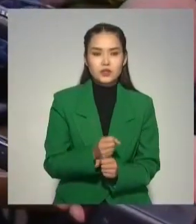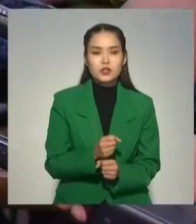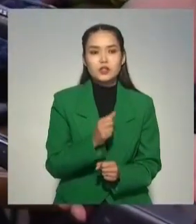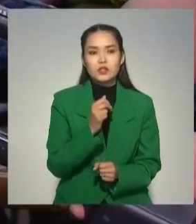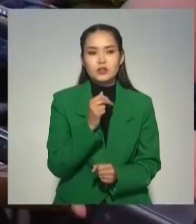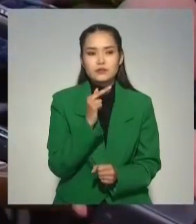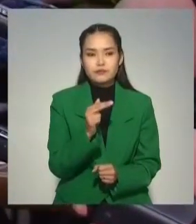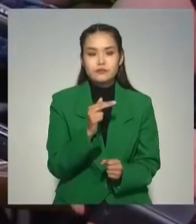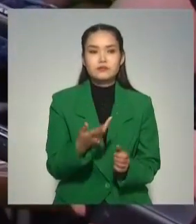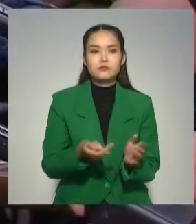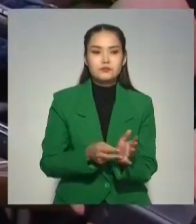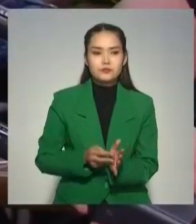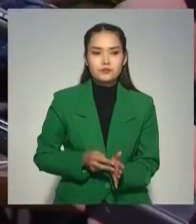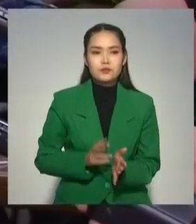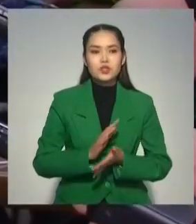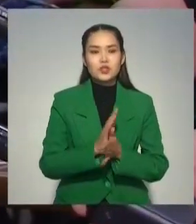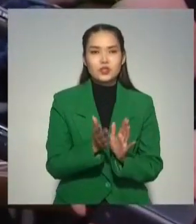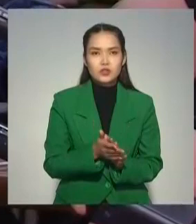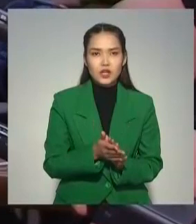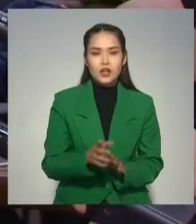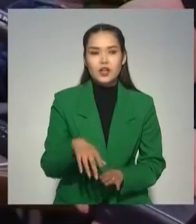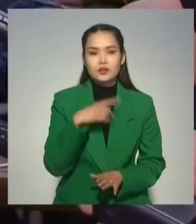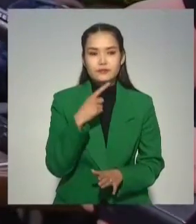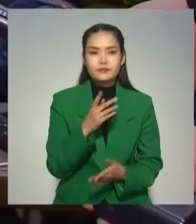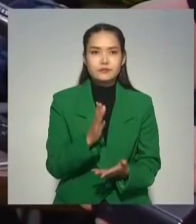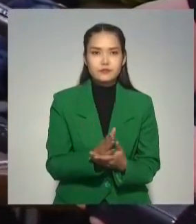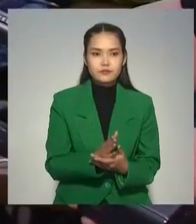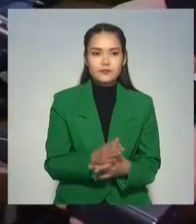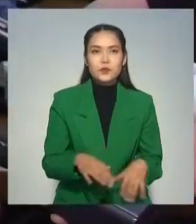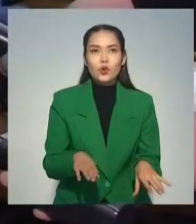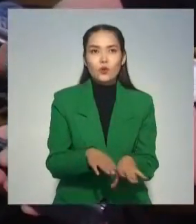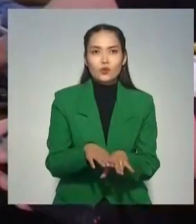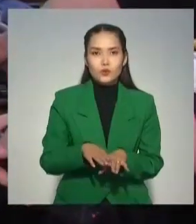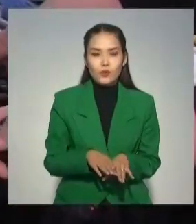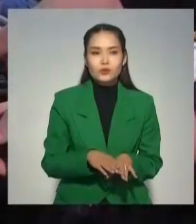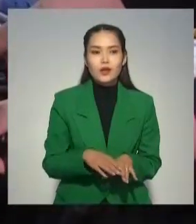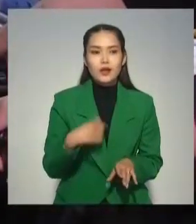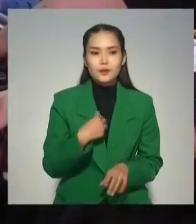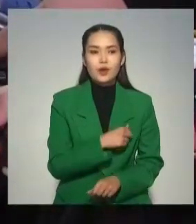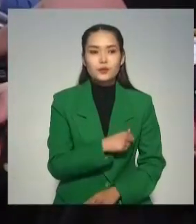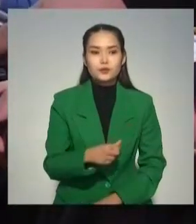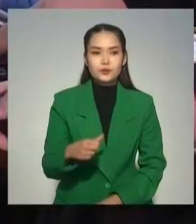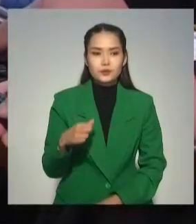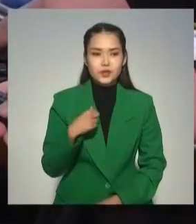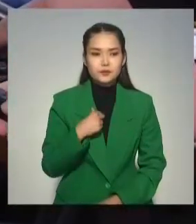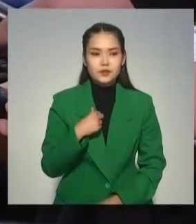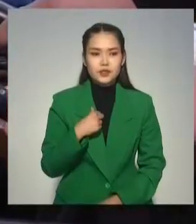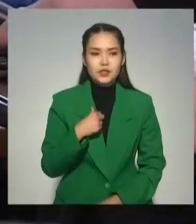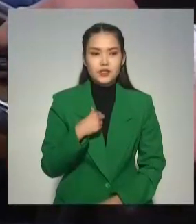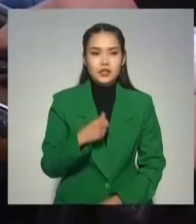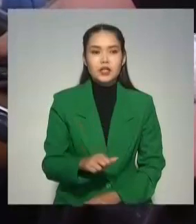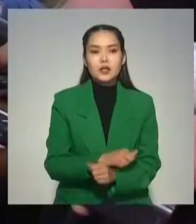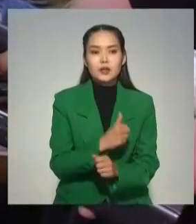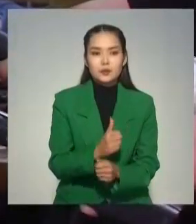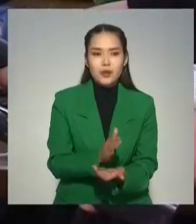даже білмейді Паркинсонник деп, шара деп, сөйтіп айты. Да, сондықтан мен өзімді врачтар мен